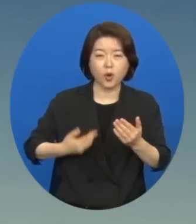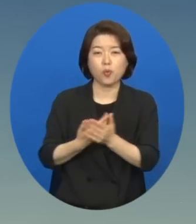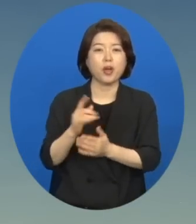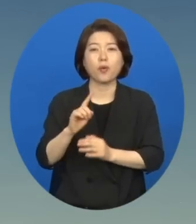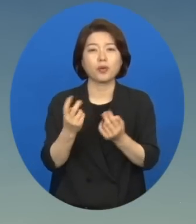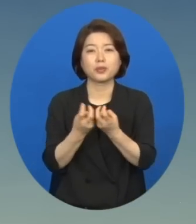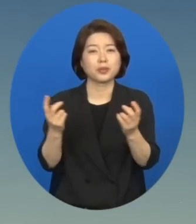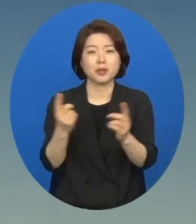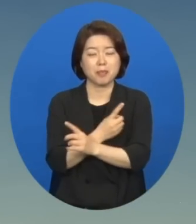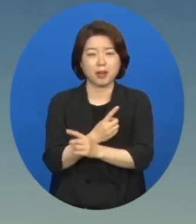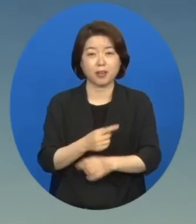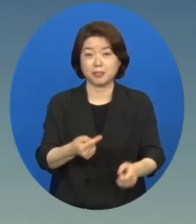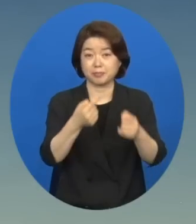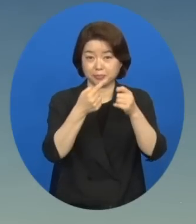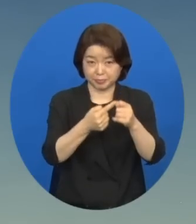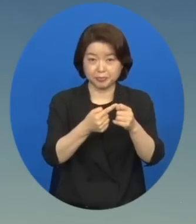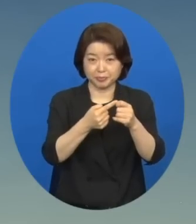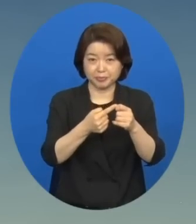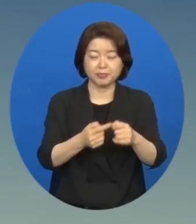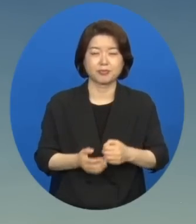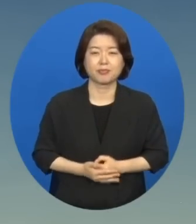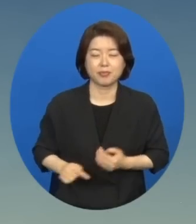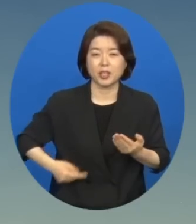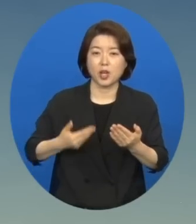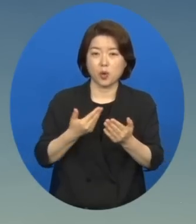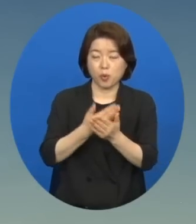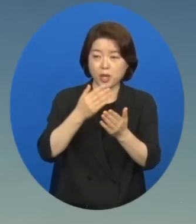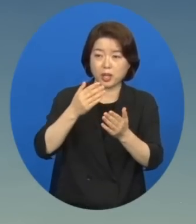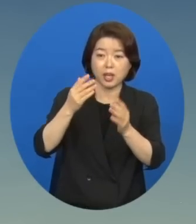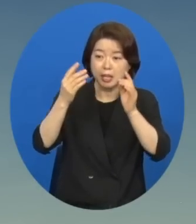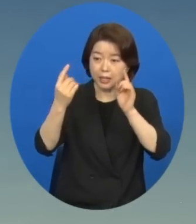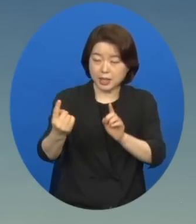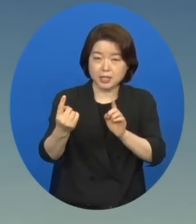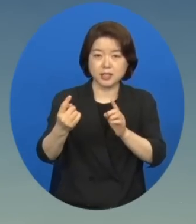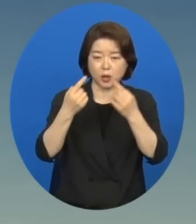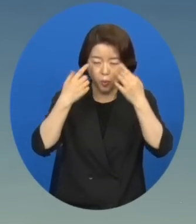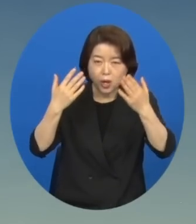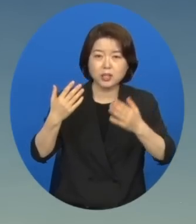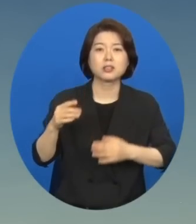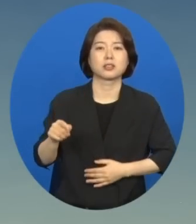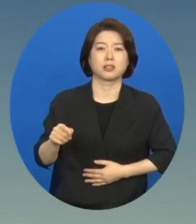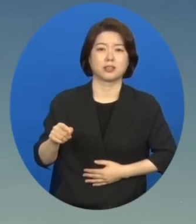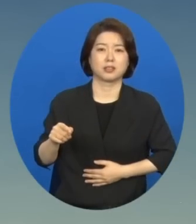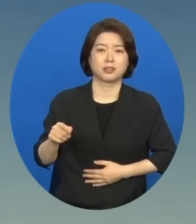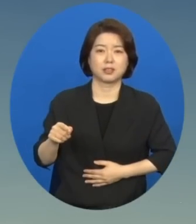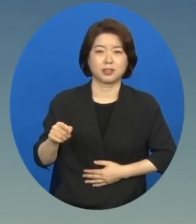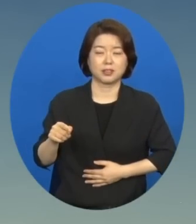바뀌었냐. 첫 번째는 회개할 대상이 너무 분명해졌어요.